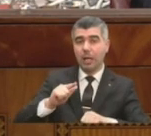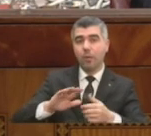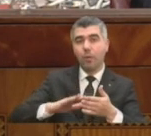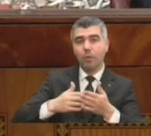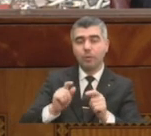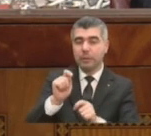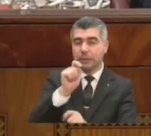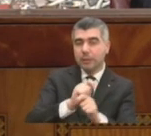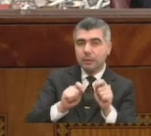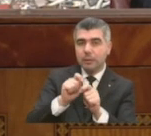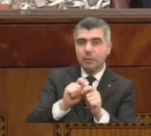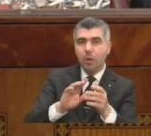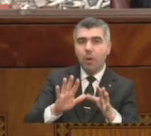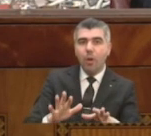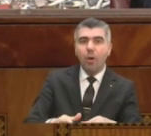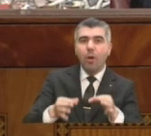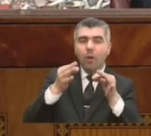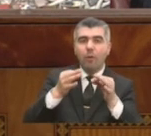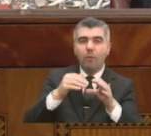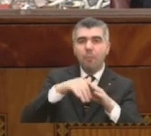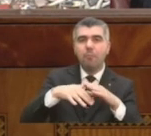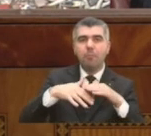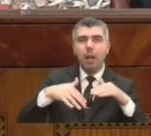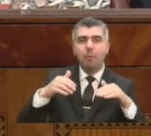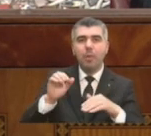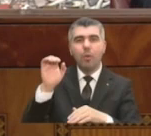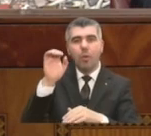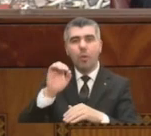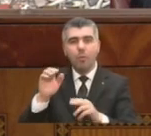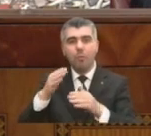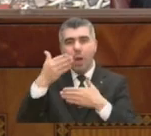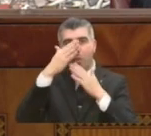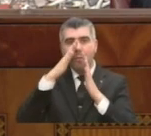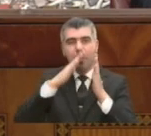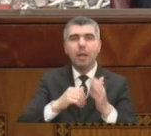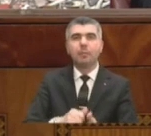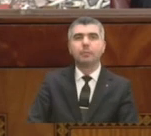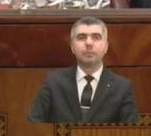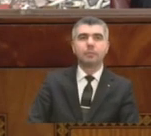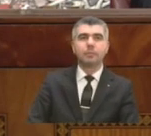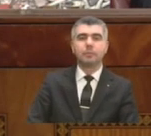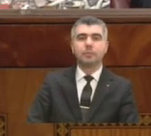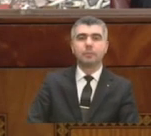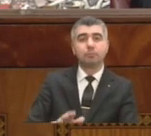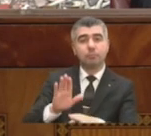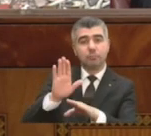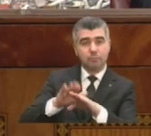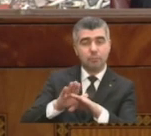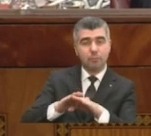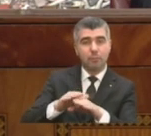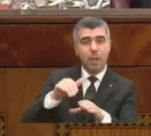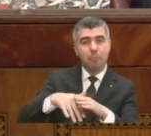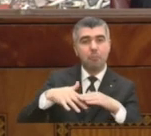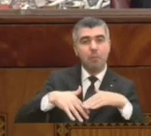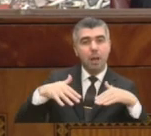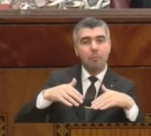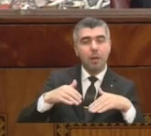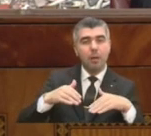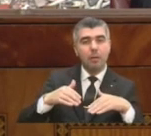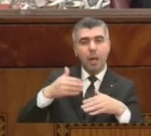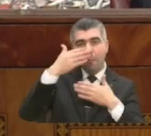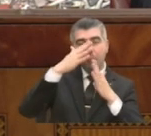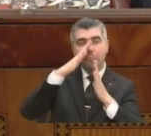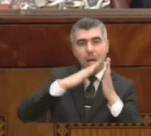ومؤسسه العلاقات بين البرلمانيين المغربي و الاوروبي يدعو البرلمان المغربي القوى السياسيه